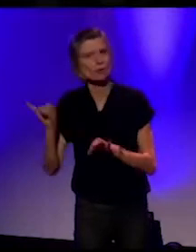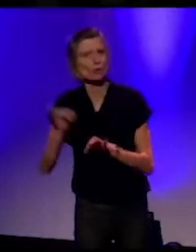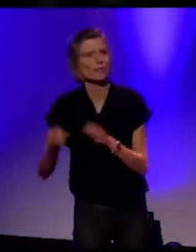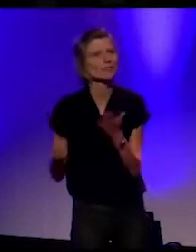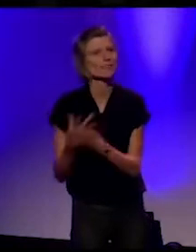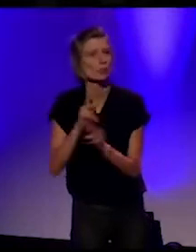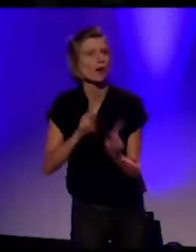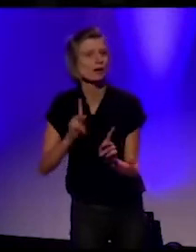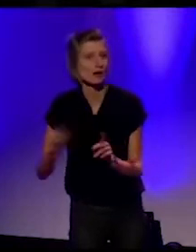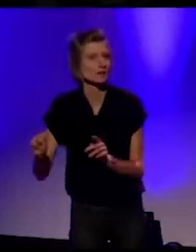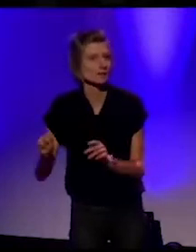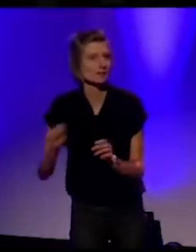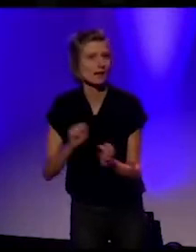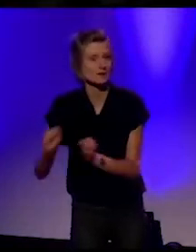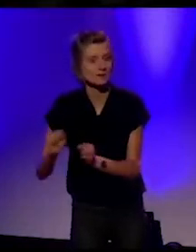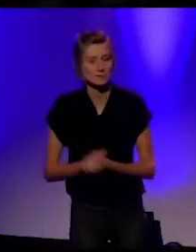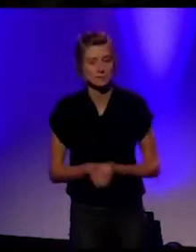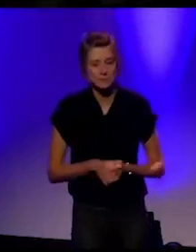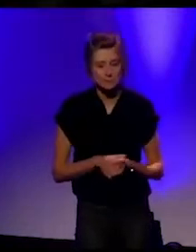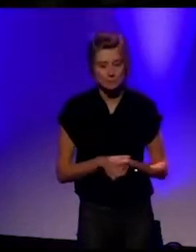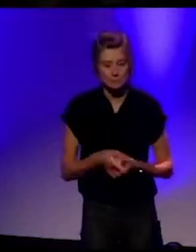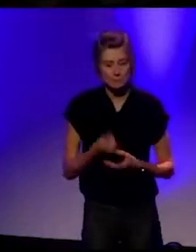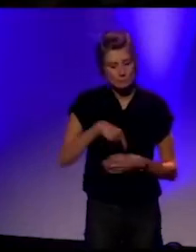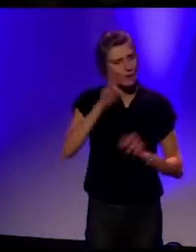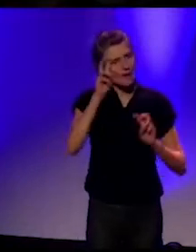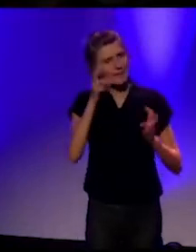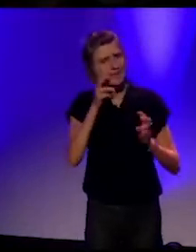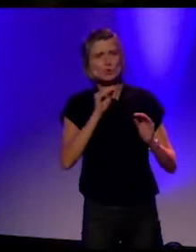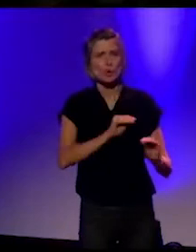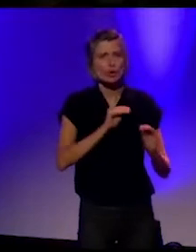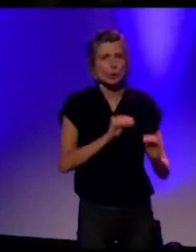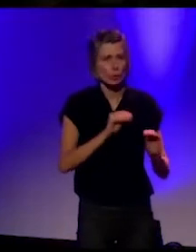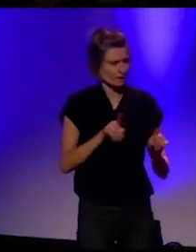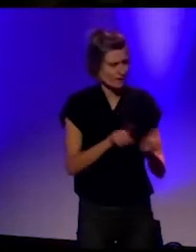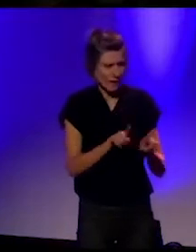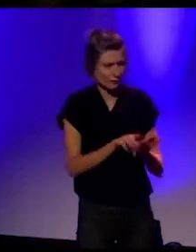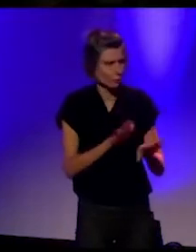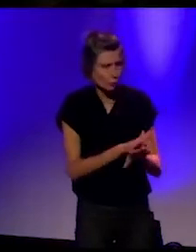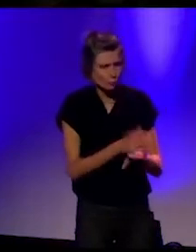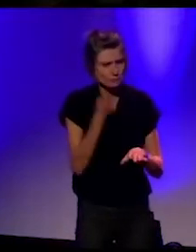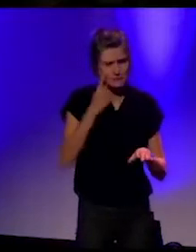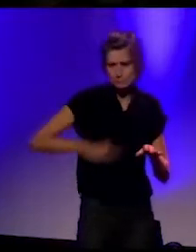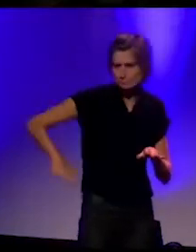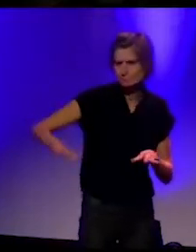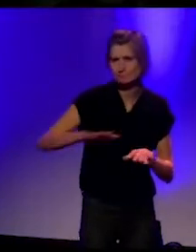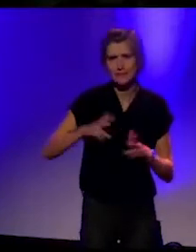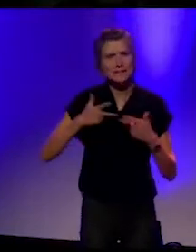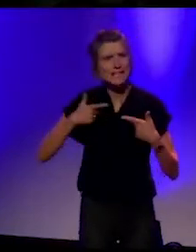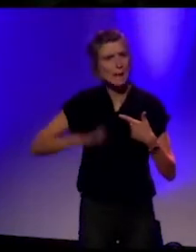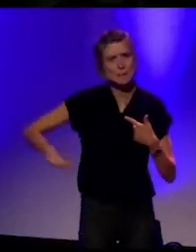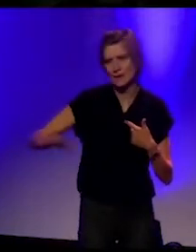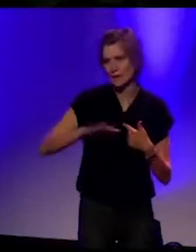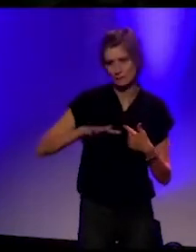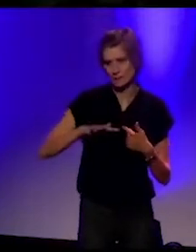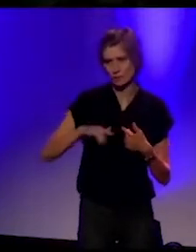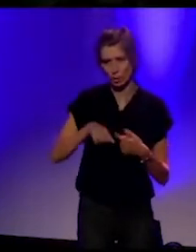En we doen dat net zo goed in ons academisch onderwijs. Het volstaat om te wijzen en de omgeving rondom ons, de samenleving rondom ons, is dat te